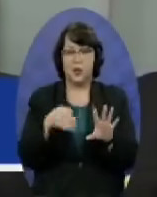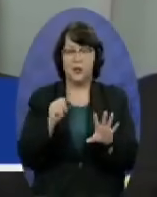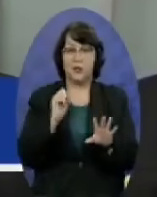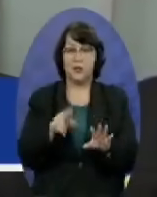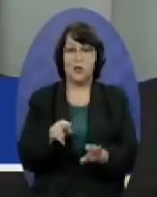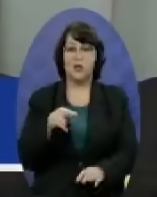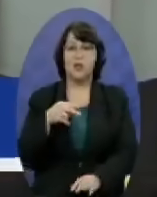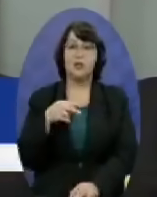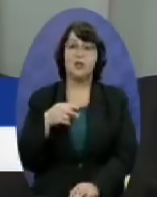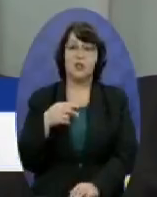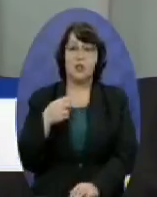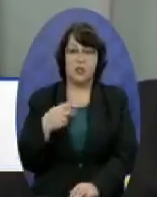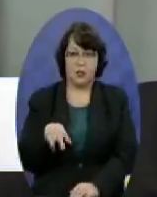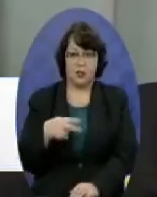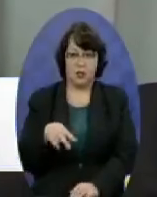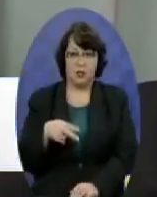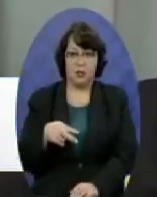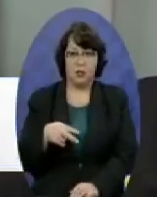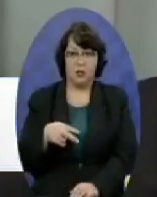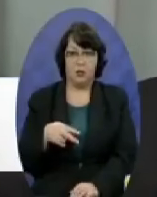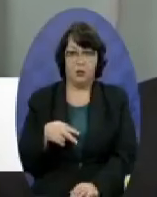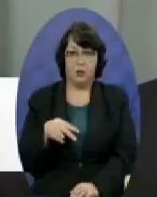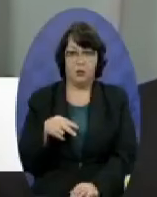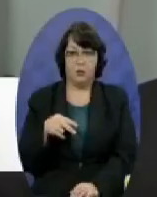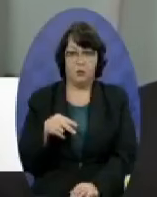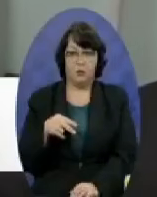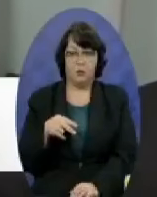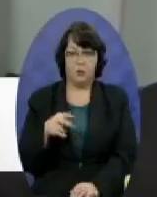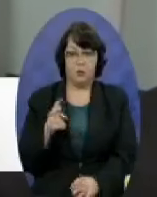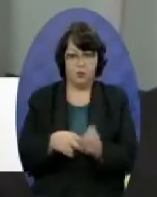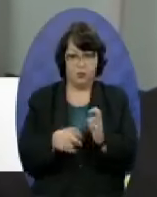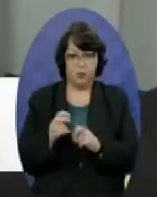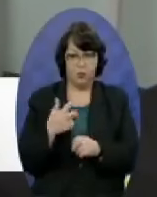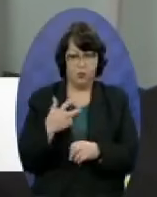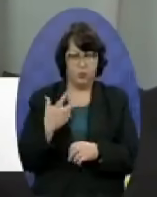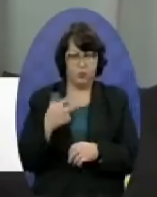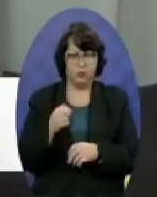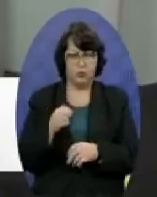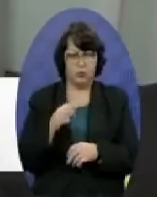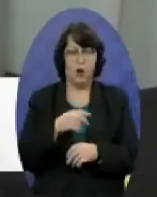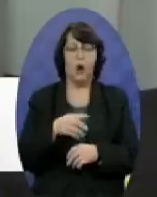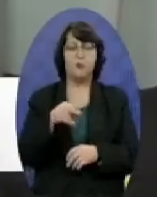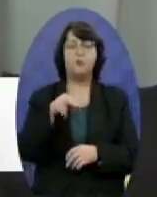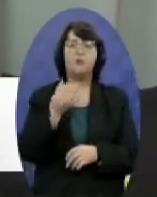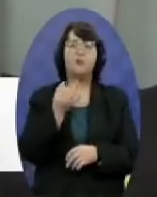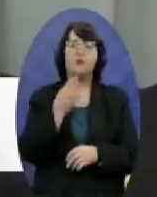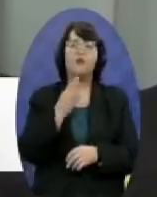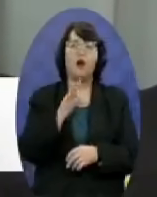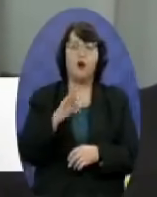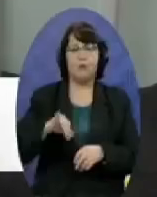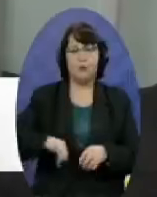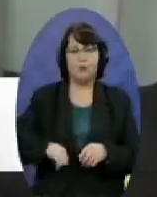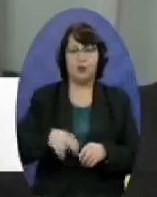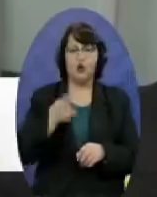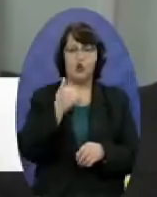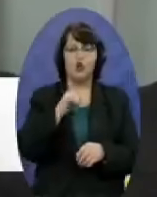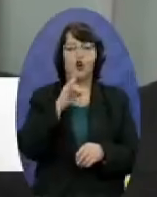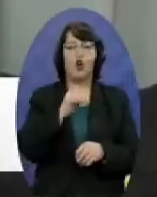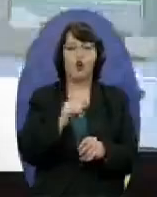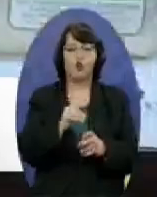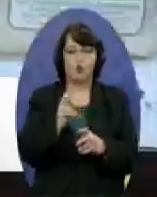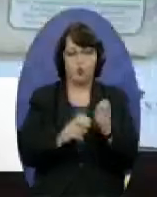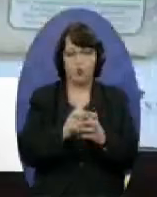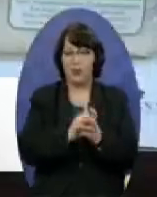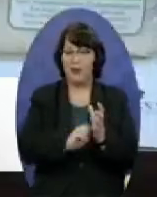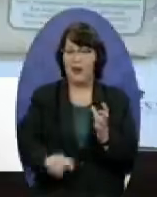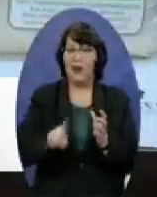литр пиви үйлдвэрлээд тэгээд ерөн жилдээ 330 гаруй тонн пивний дорооч бол хаягддаг гэсэн одоо тийм тооцоо